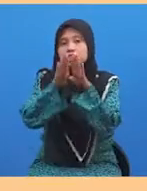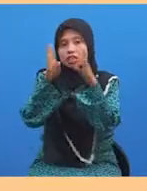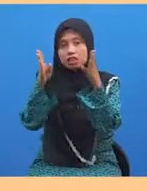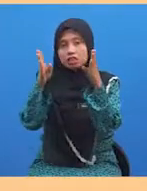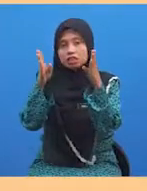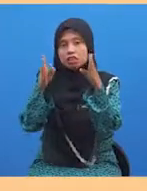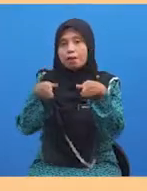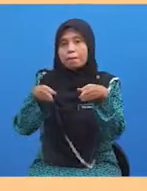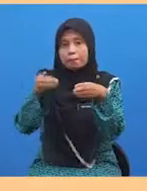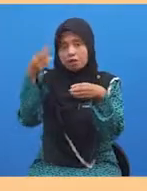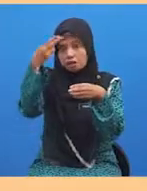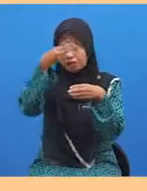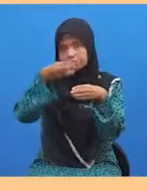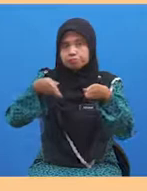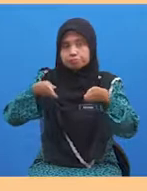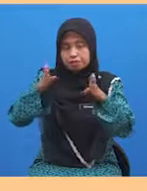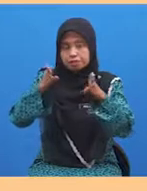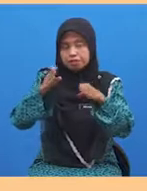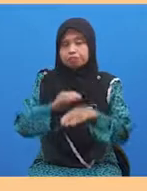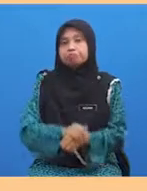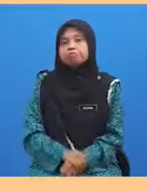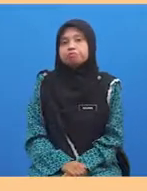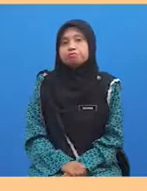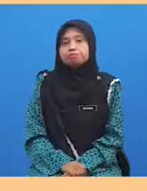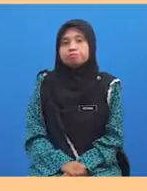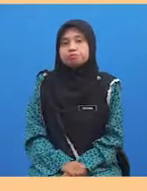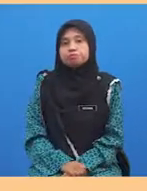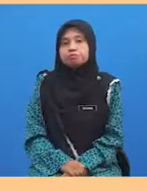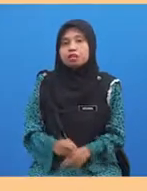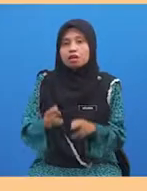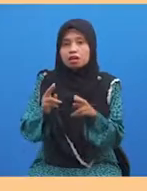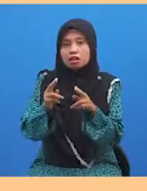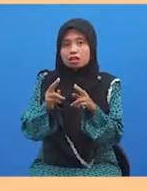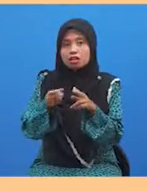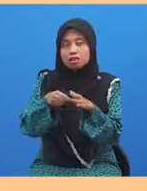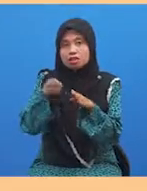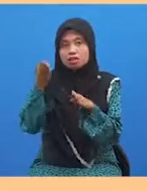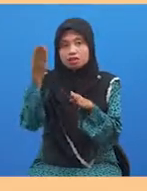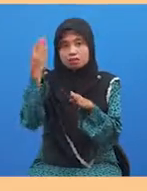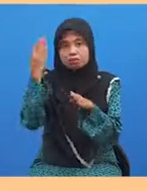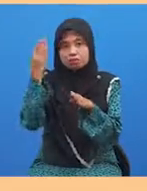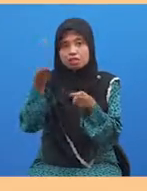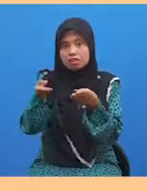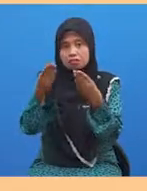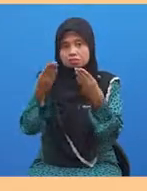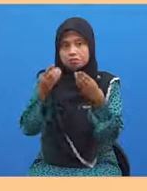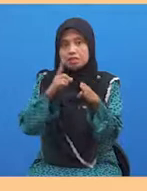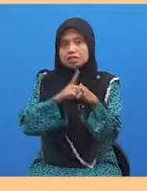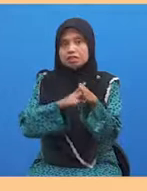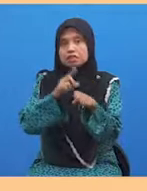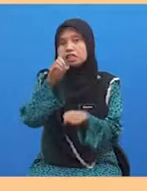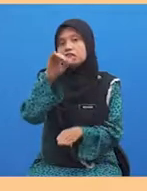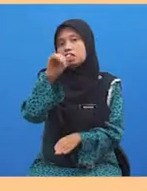Menghadap Jalan karya Ruhaini Mat Darin, novel Di Sebalik Dinara